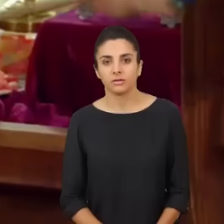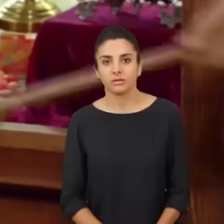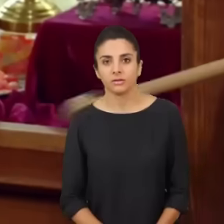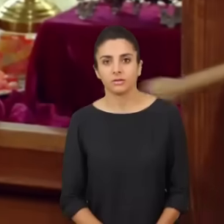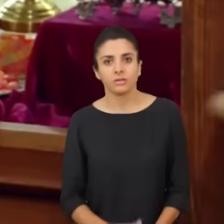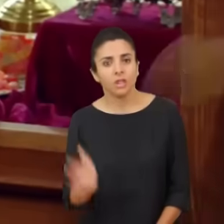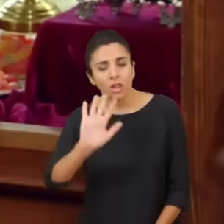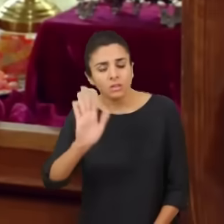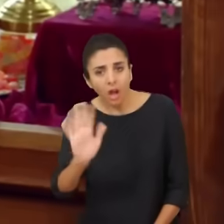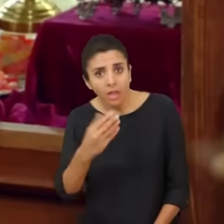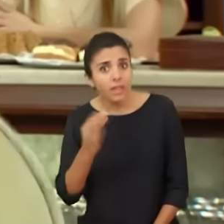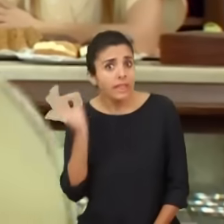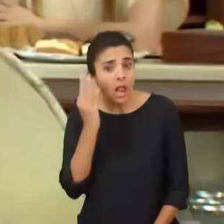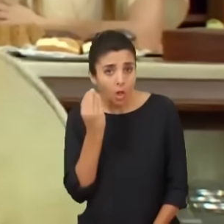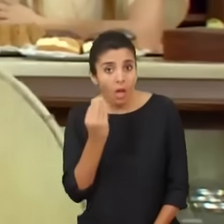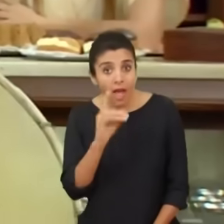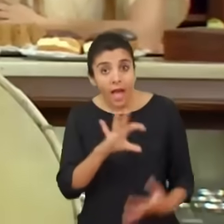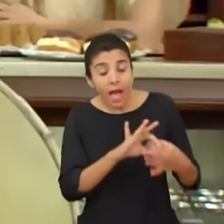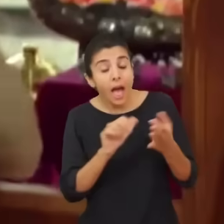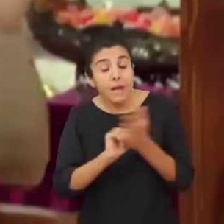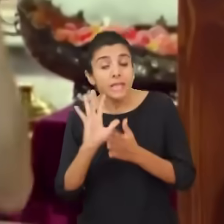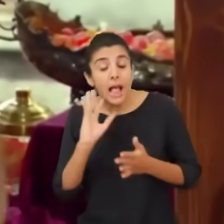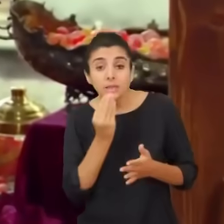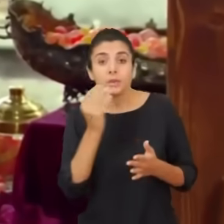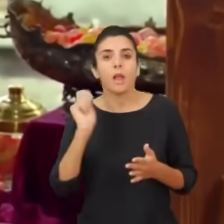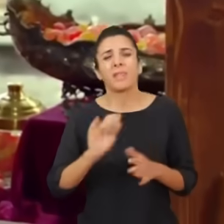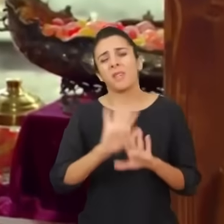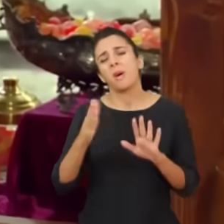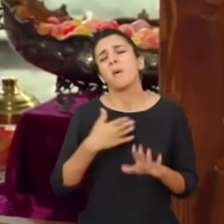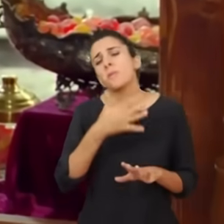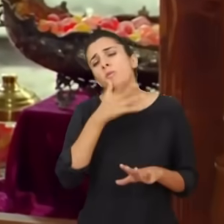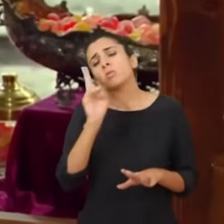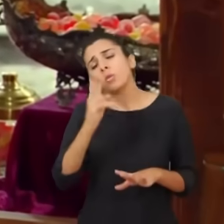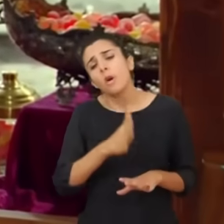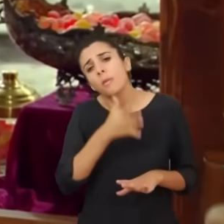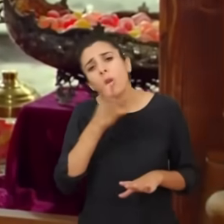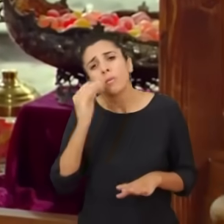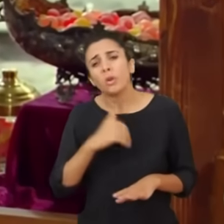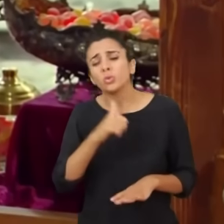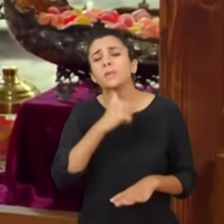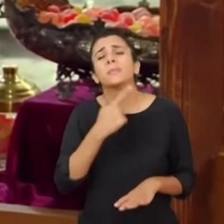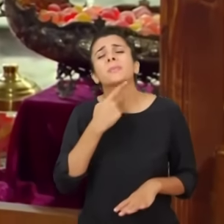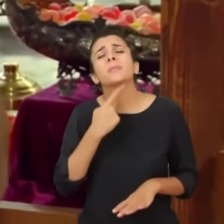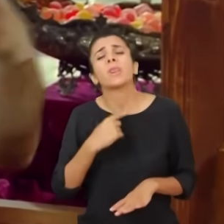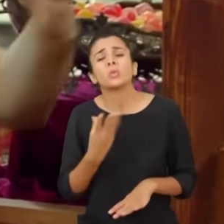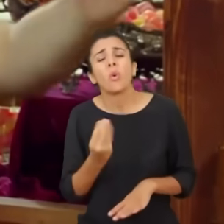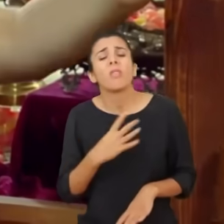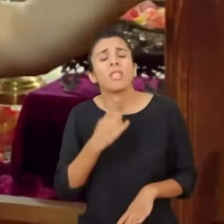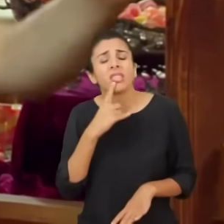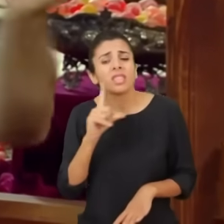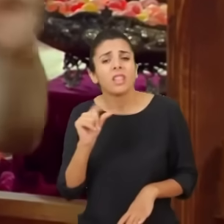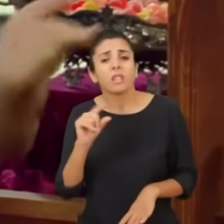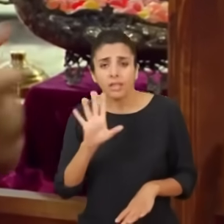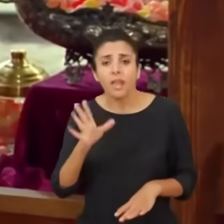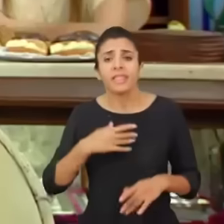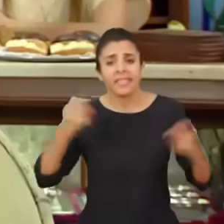hayda da hayda da hayda da hayda da hayda da hayda da. İyi dinliyor musun ya? Ezberle bunları, gözüm sen. Tamam, tamam, bunları sen hallet. Ben zaten susadım, dilim damağımı yapıştı. Davulu ben